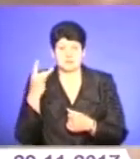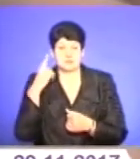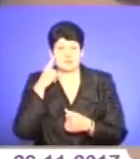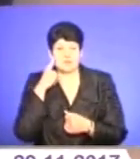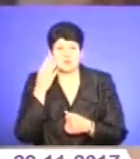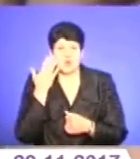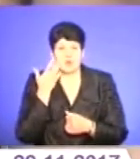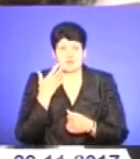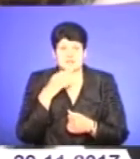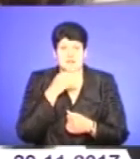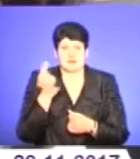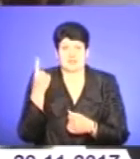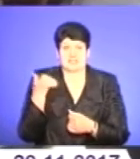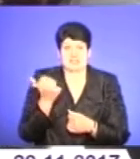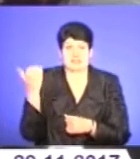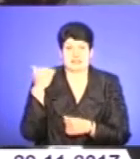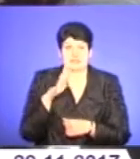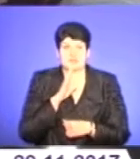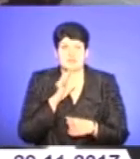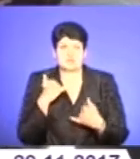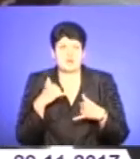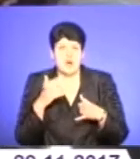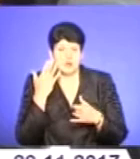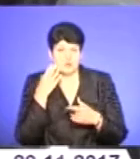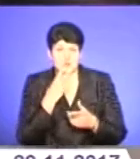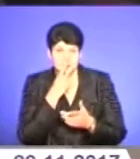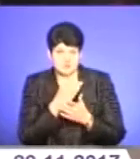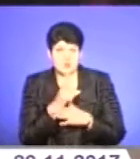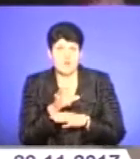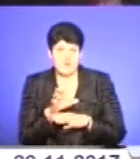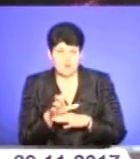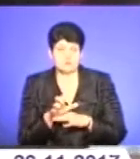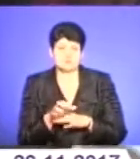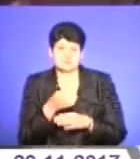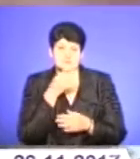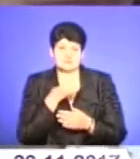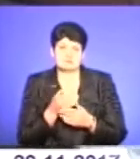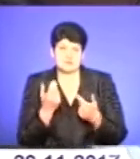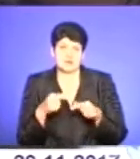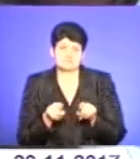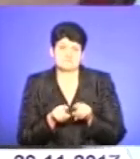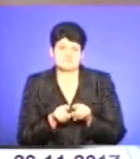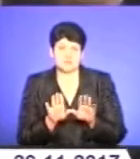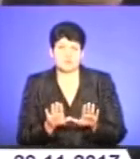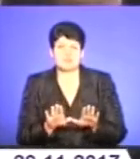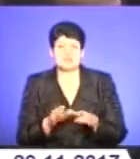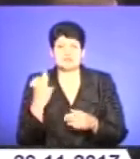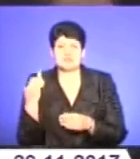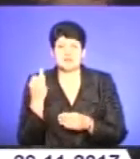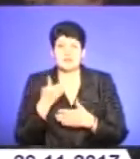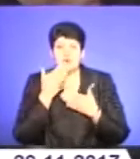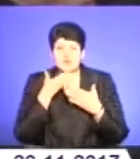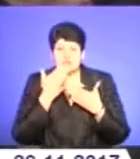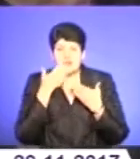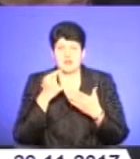лише тиждень тому. Дівчина здивувалася, але коли переглянула фото акторки, визнала – таки подібні. Зацікавившись, Вікторія